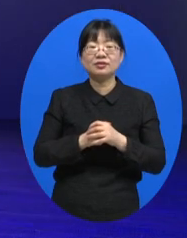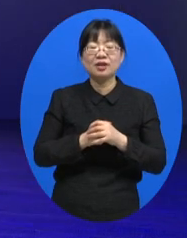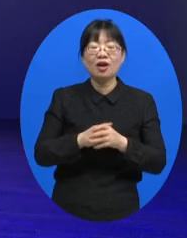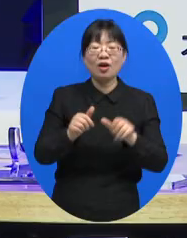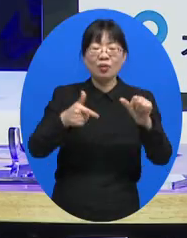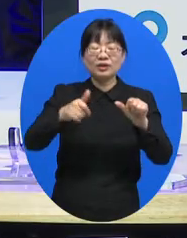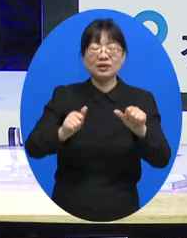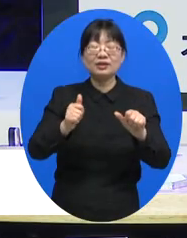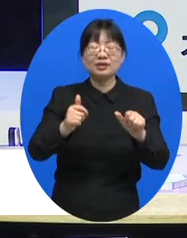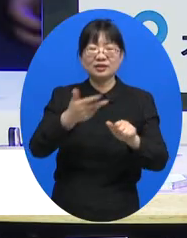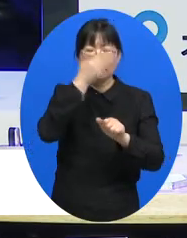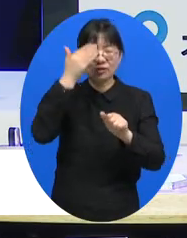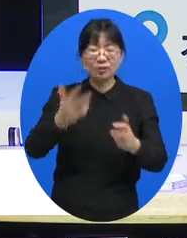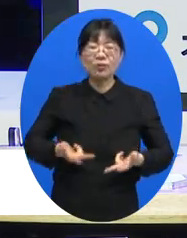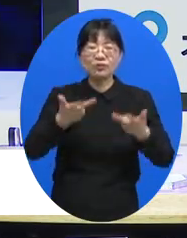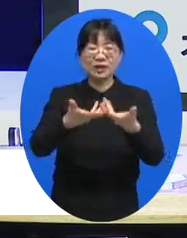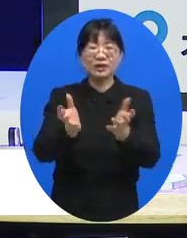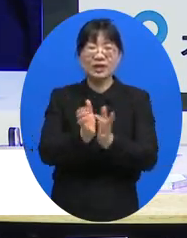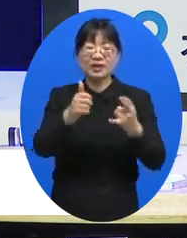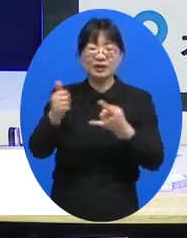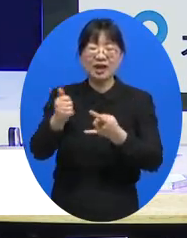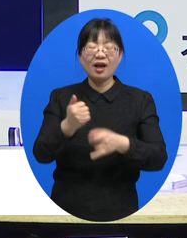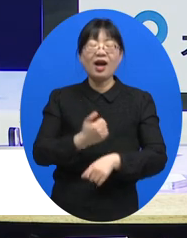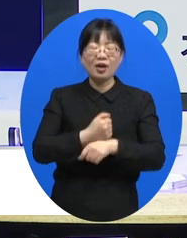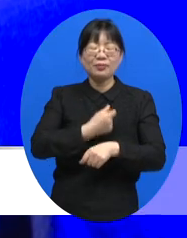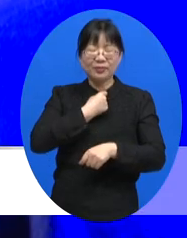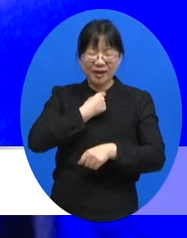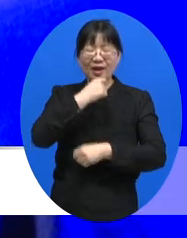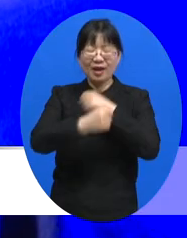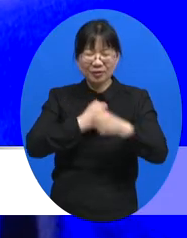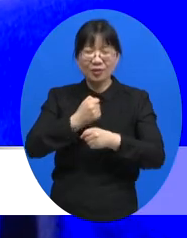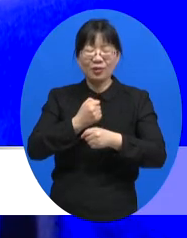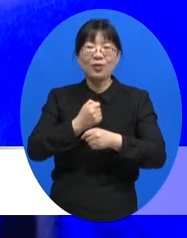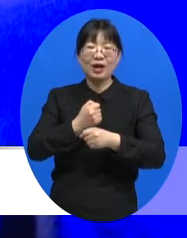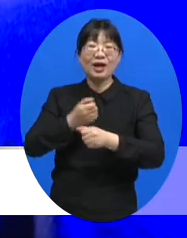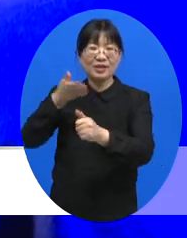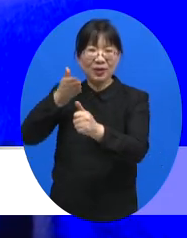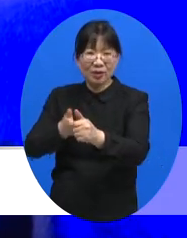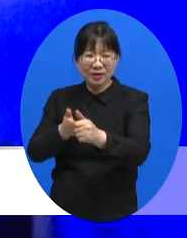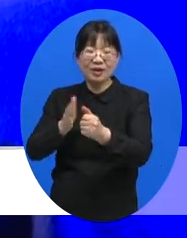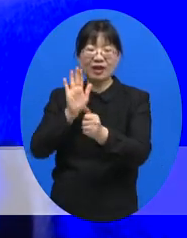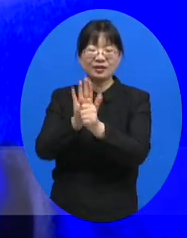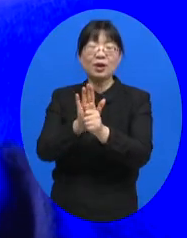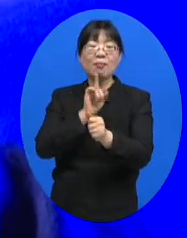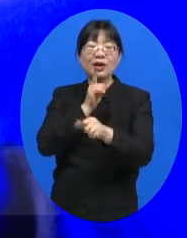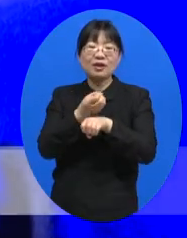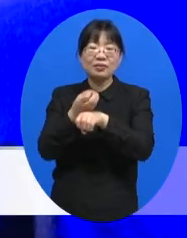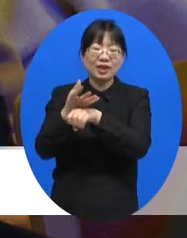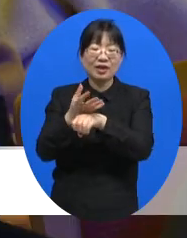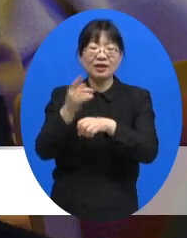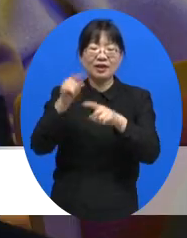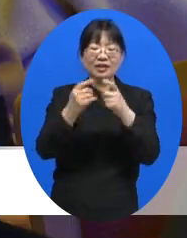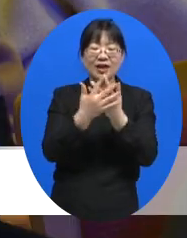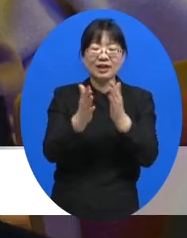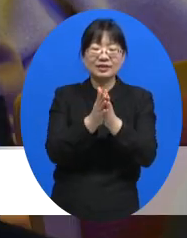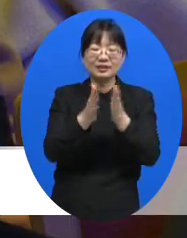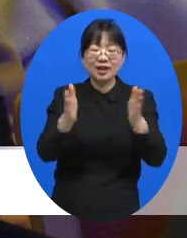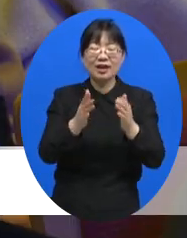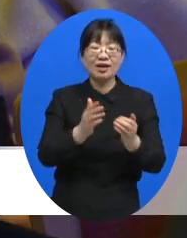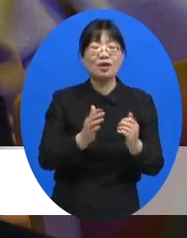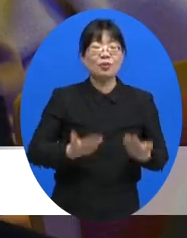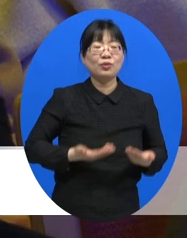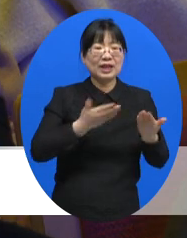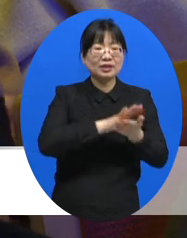5기 청년봉사단원들에게 하고 싶은 대로 해라는 응원의 메시지를 전하며 대화가 시작됐습니다. 봉사에 뜨거운 열정을